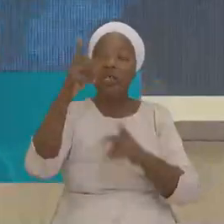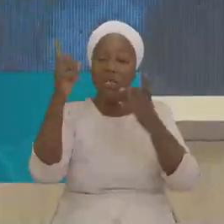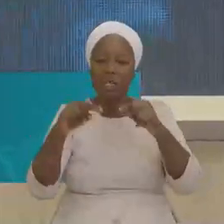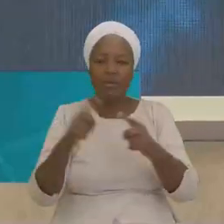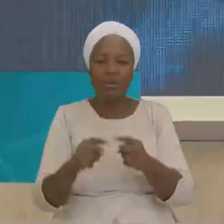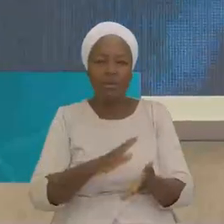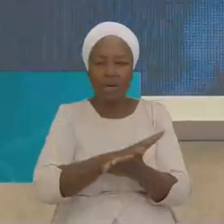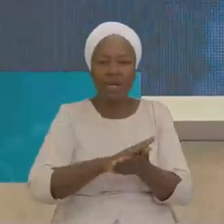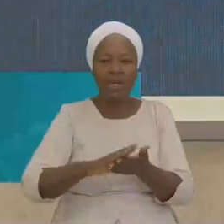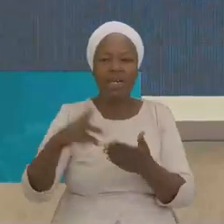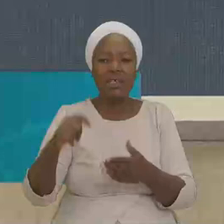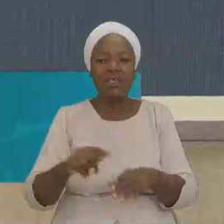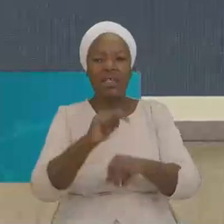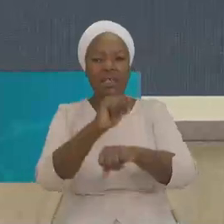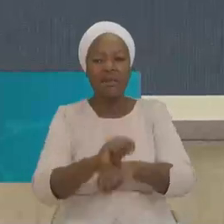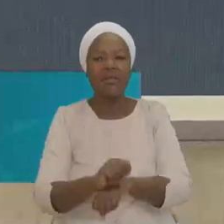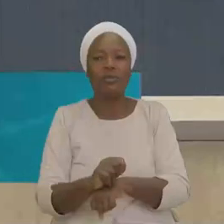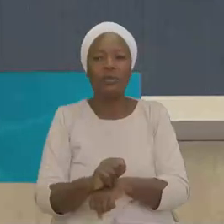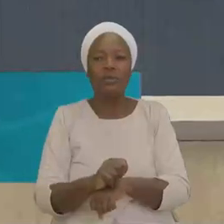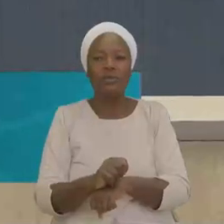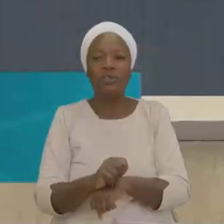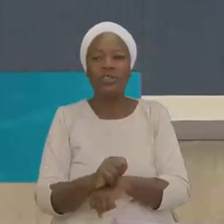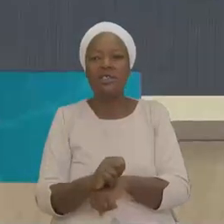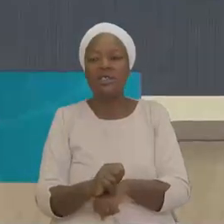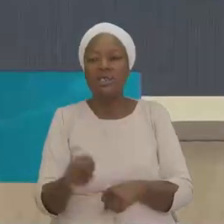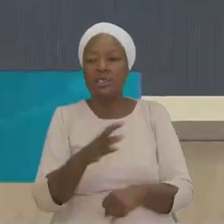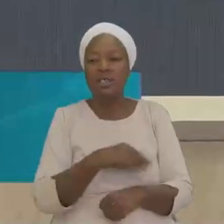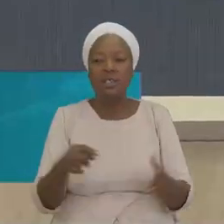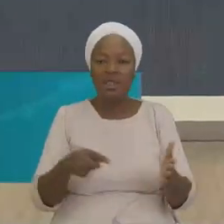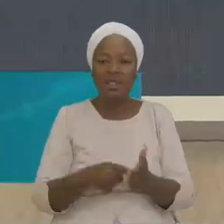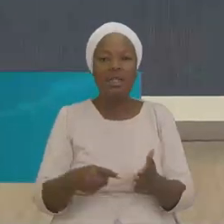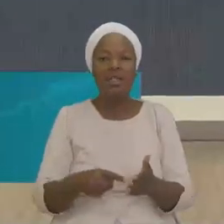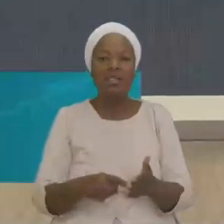En tant que sacrificateur, il est venu purifier le temple.